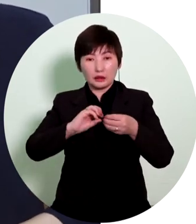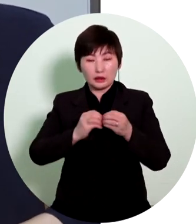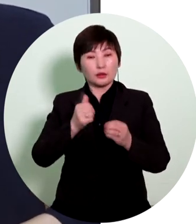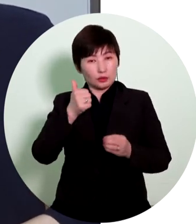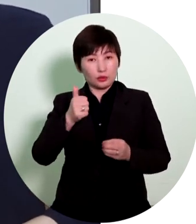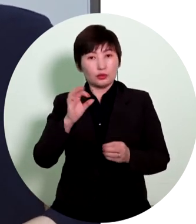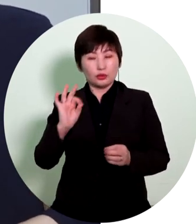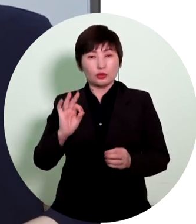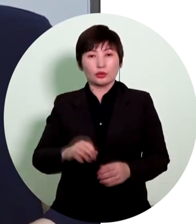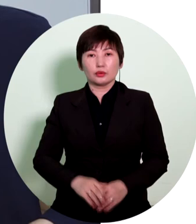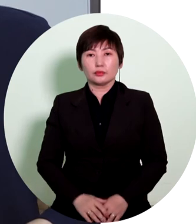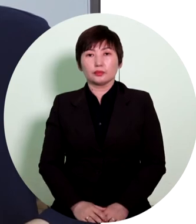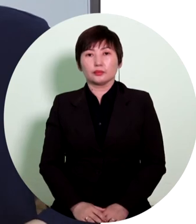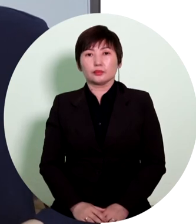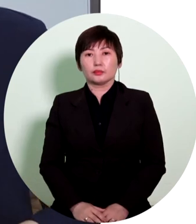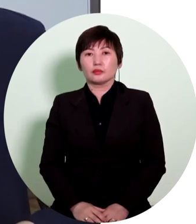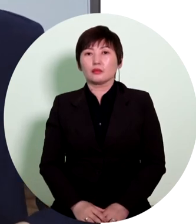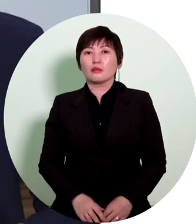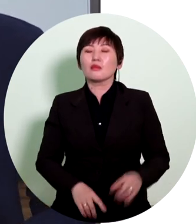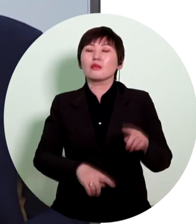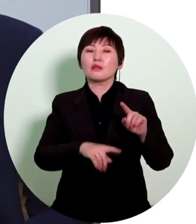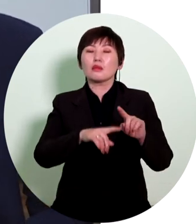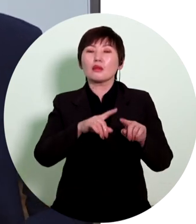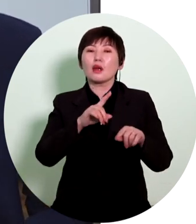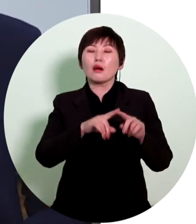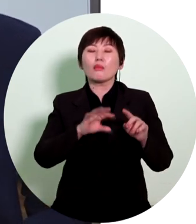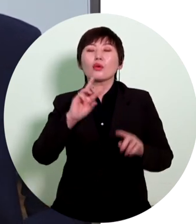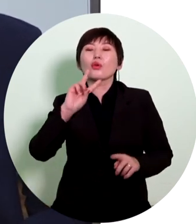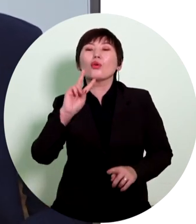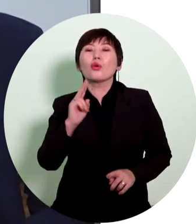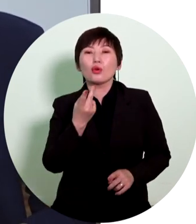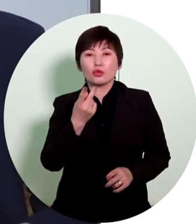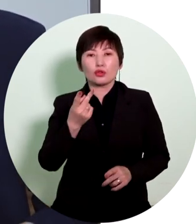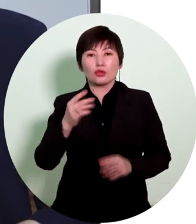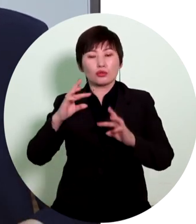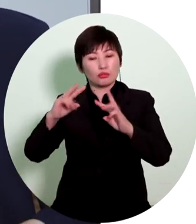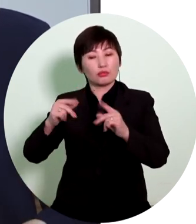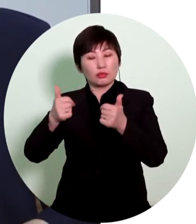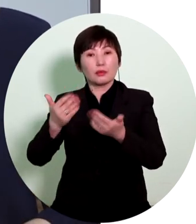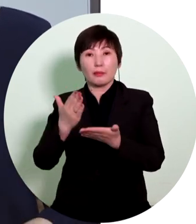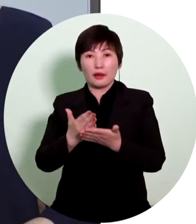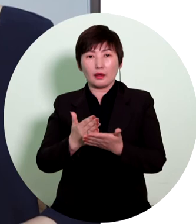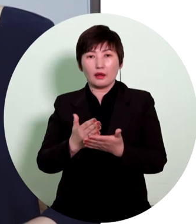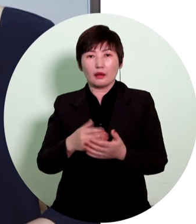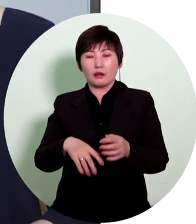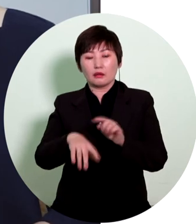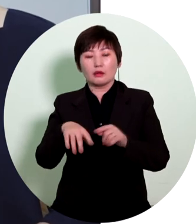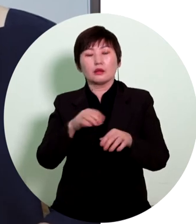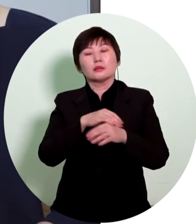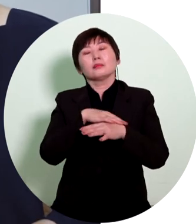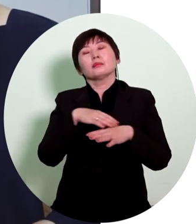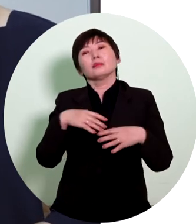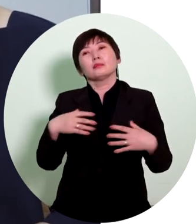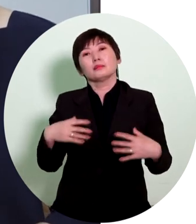За одоо хүүхдүүдээ бид нь ямар өөрчлөлт мэдэгдэж байна? Магадгүй чиний булчин